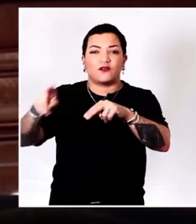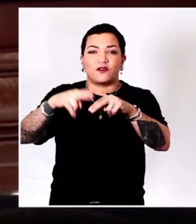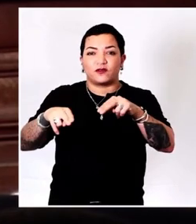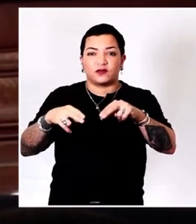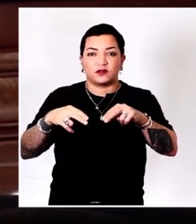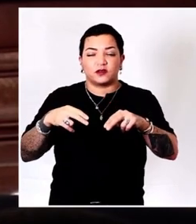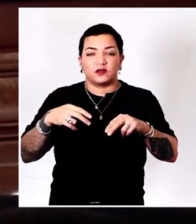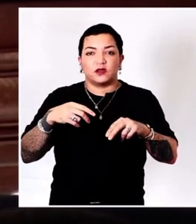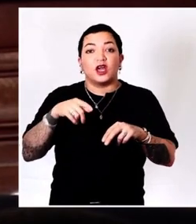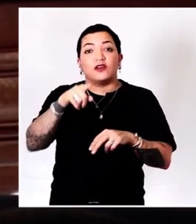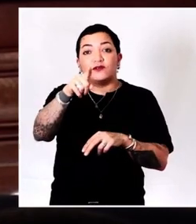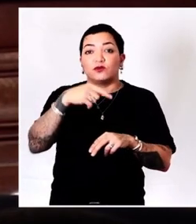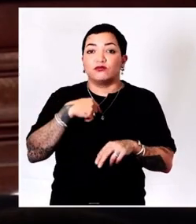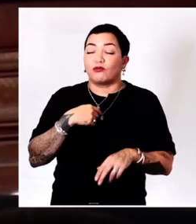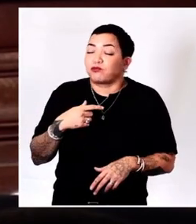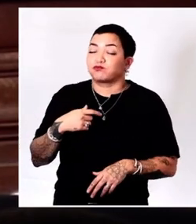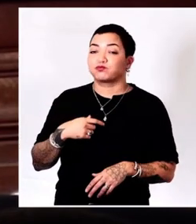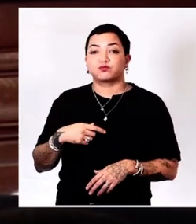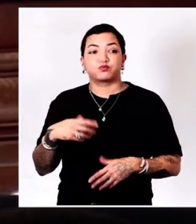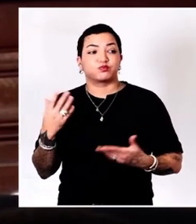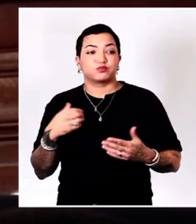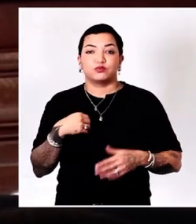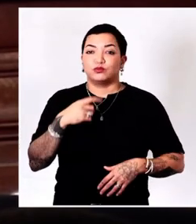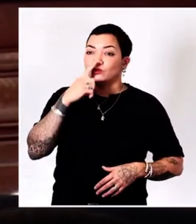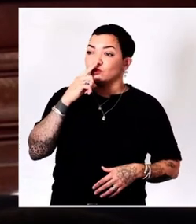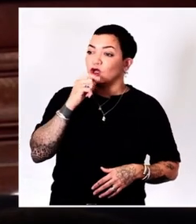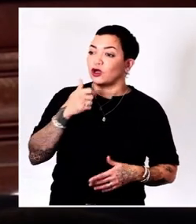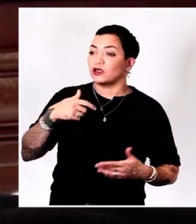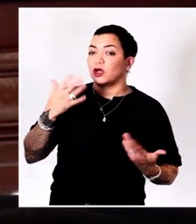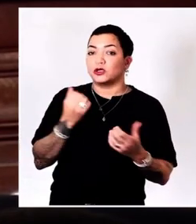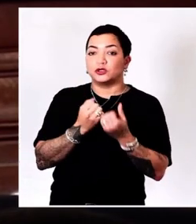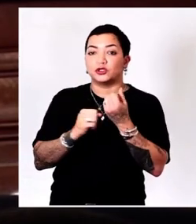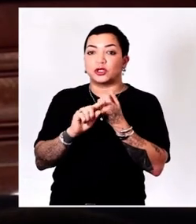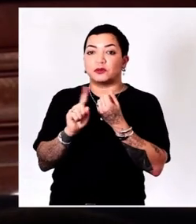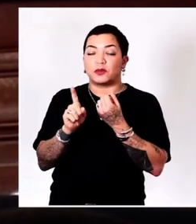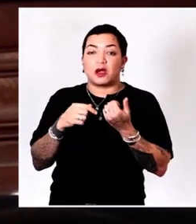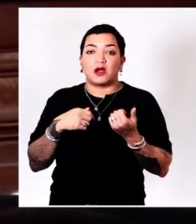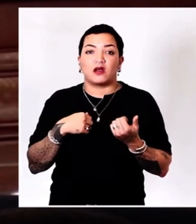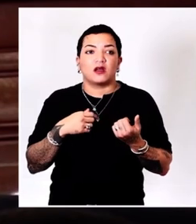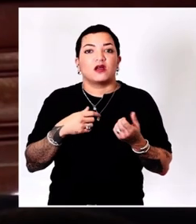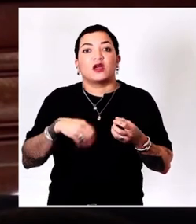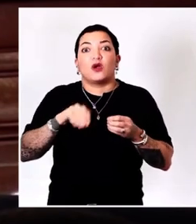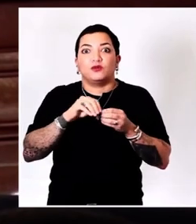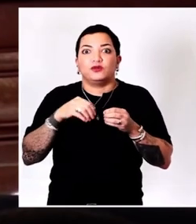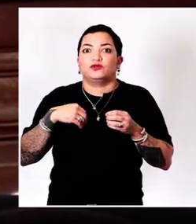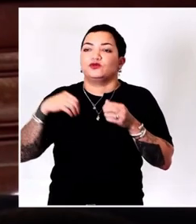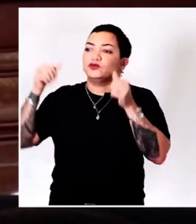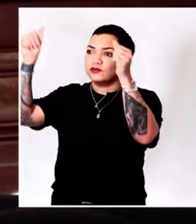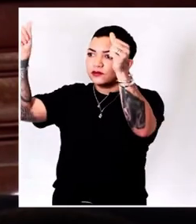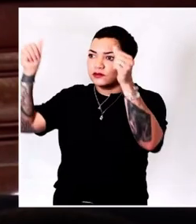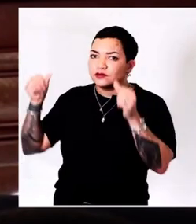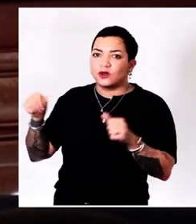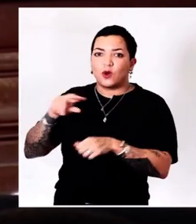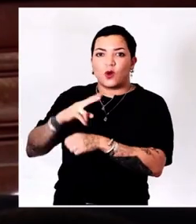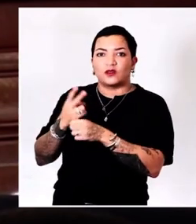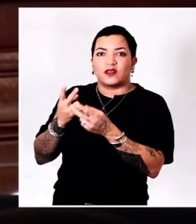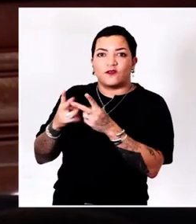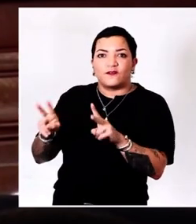pas ému et encore moins donné lieu à la pose de banderoles sur la façade de notre hôtel de ville.